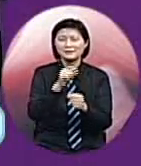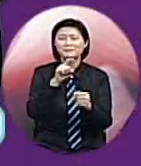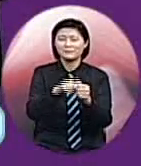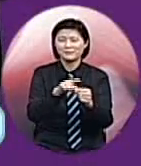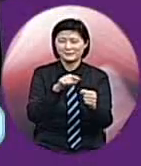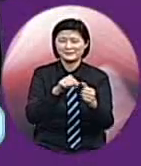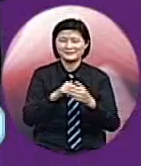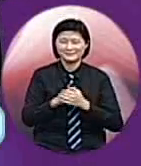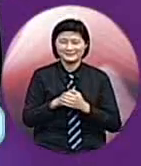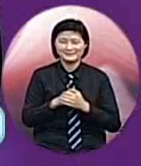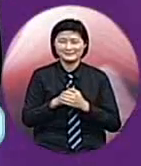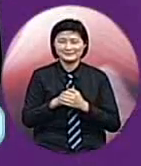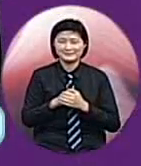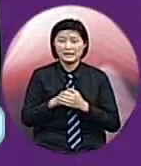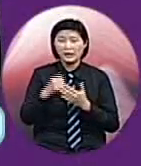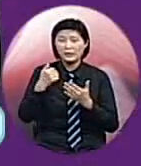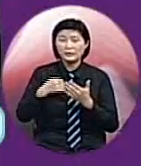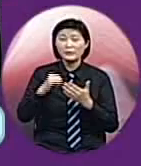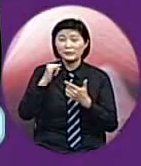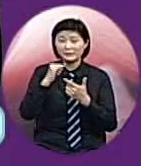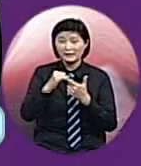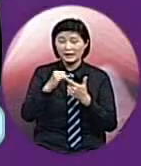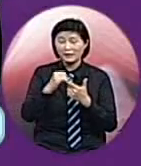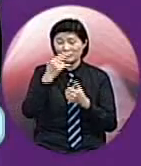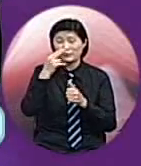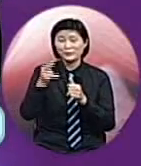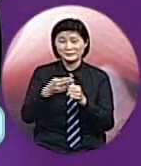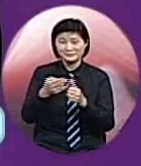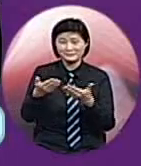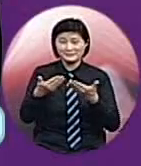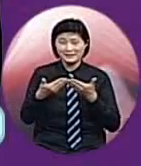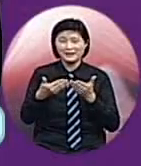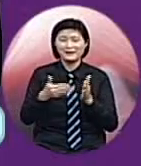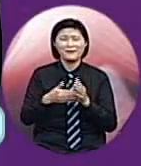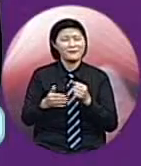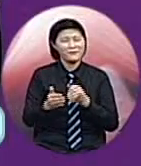내년까지. 다들 계획이 동생한테 이제 도전을 받아 가지고요. 네.